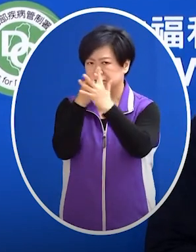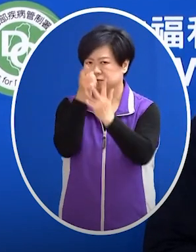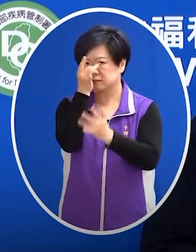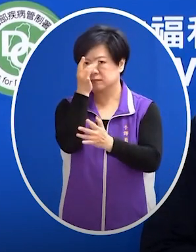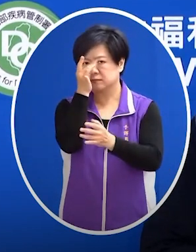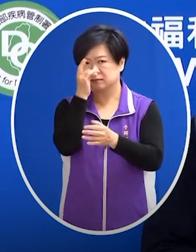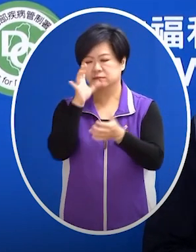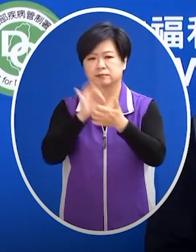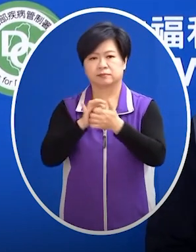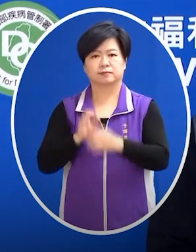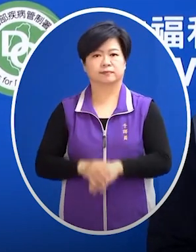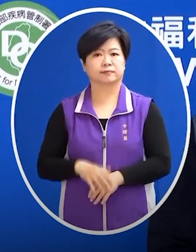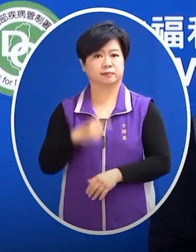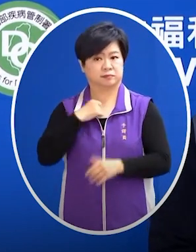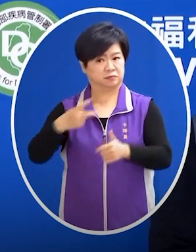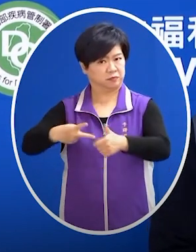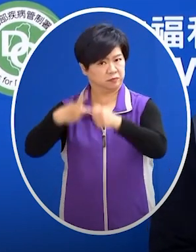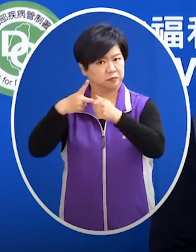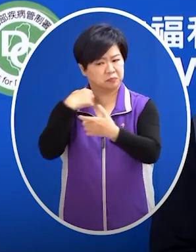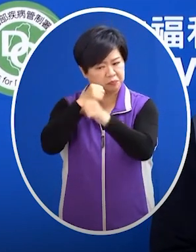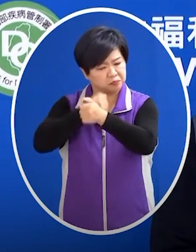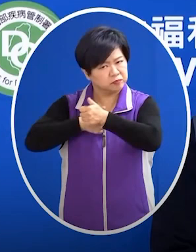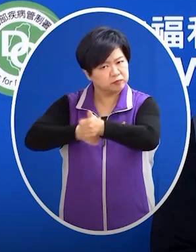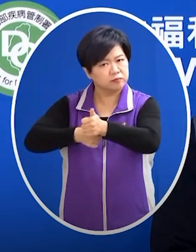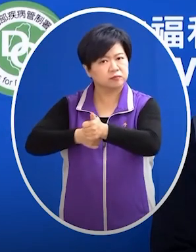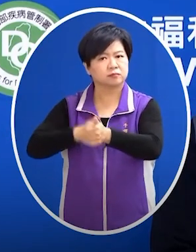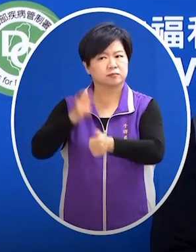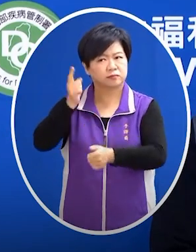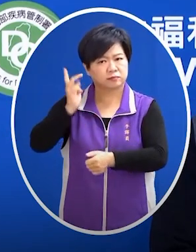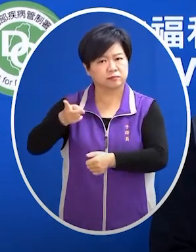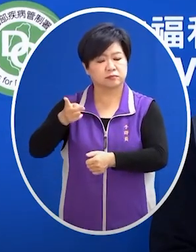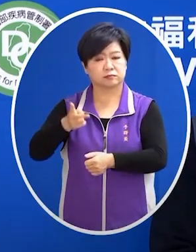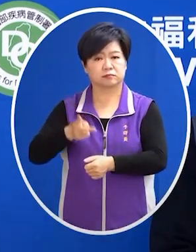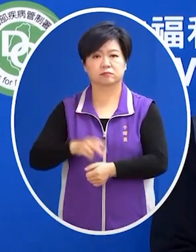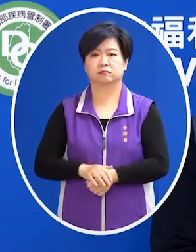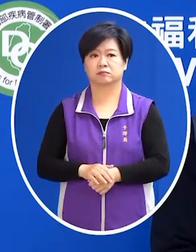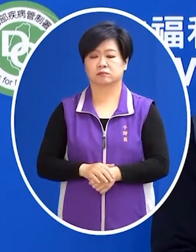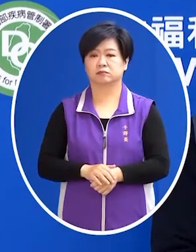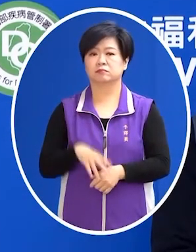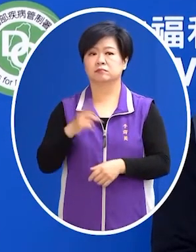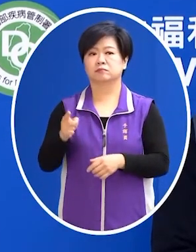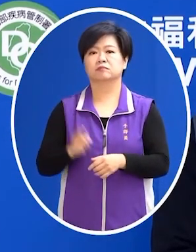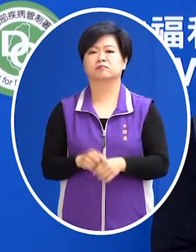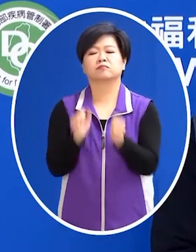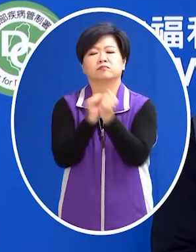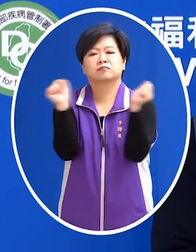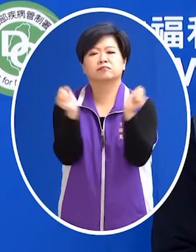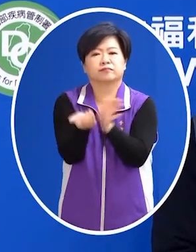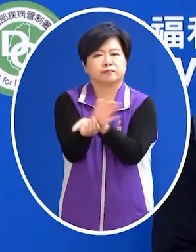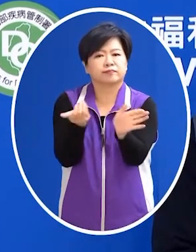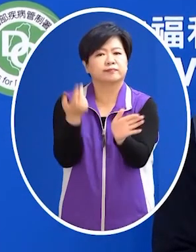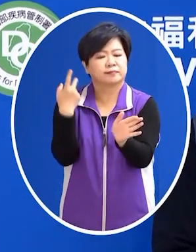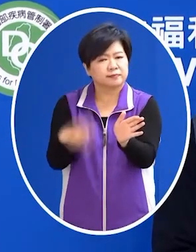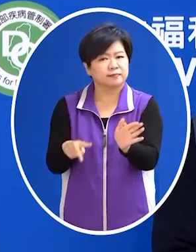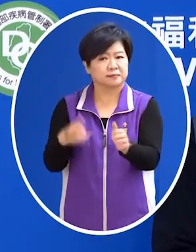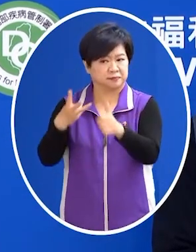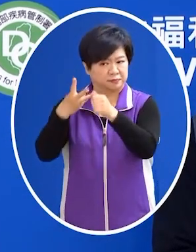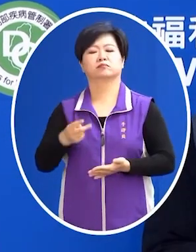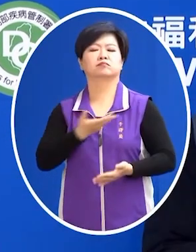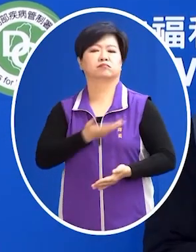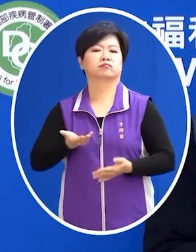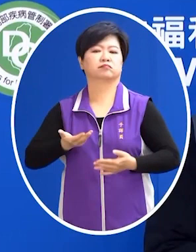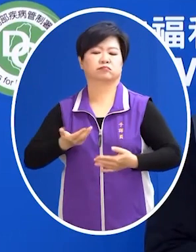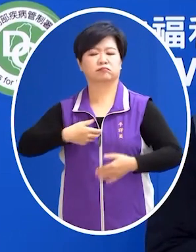采二哈并二采，啊，然后在解除隔离前，我们会再次再采检确